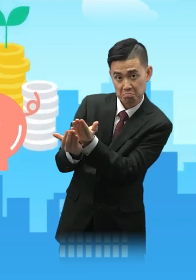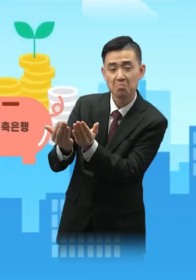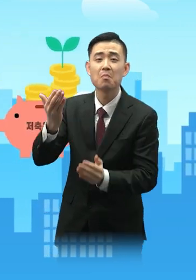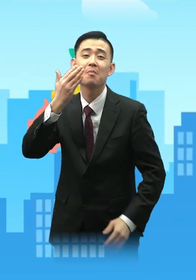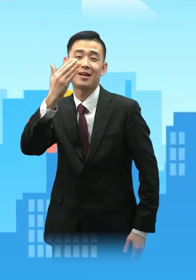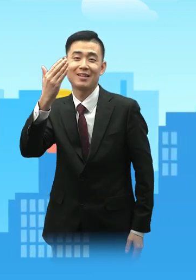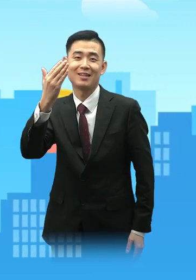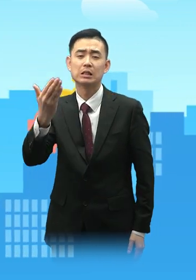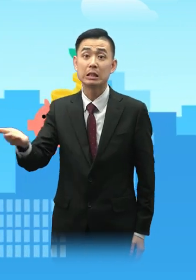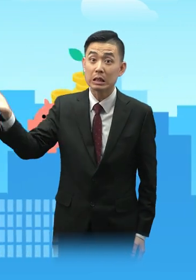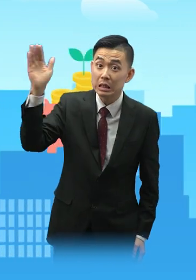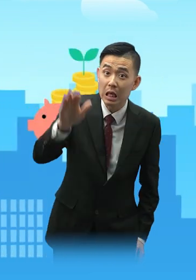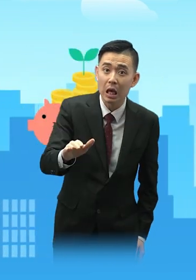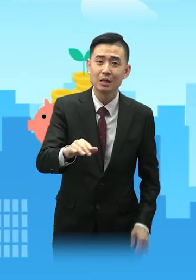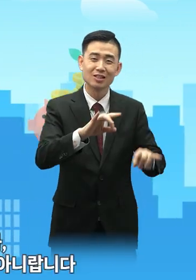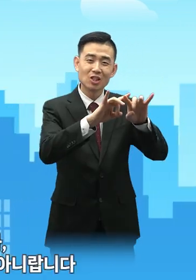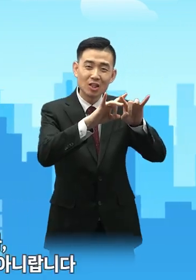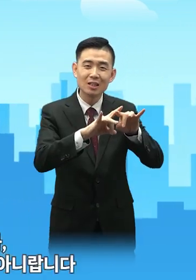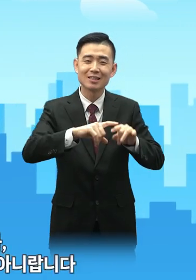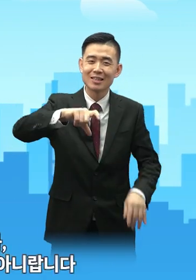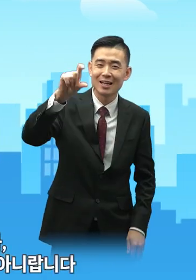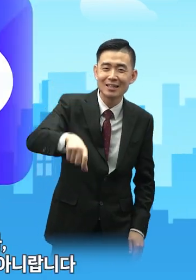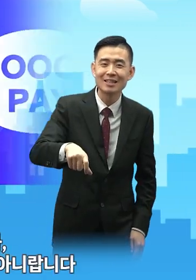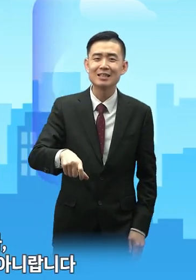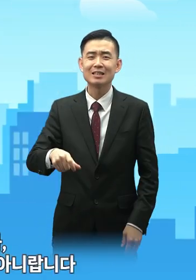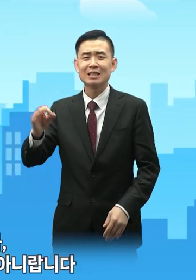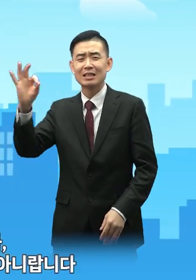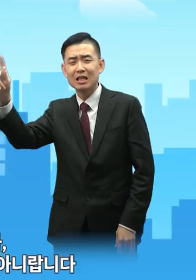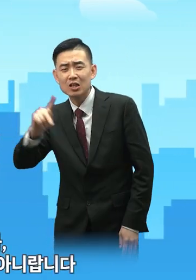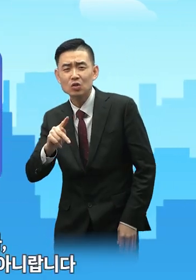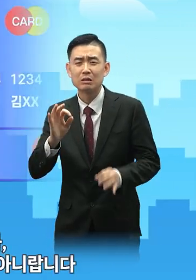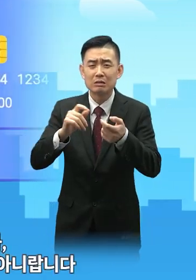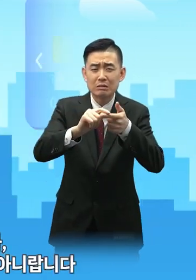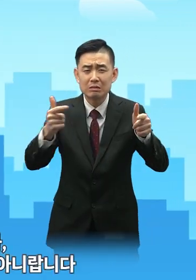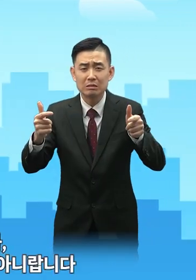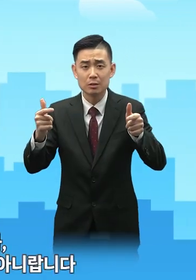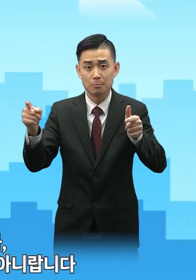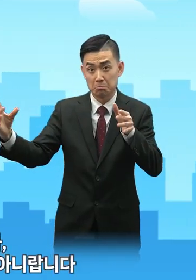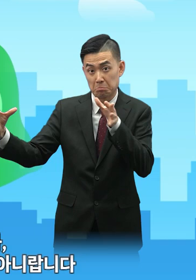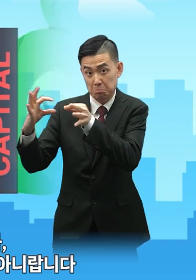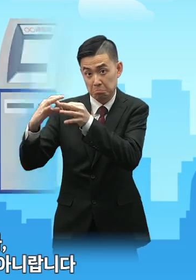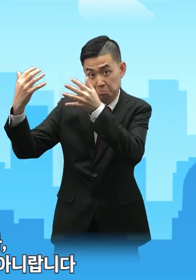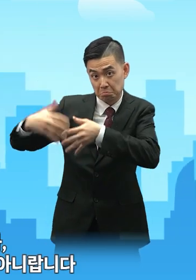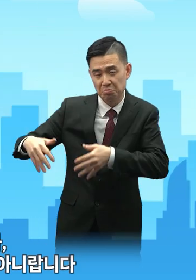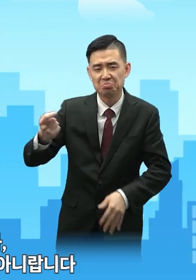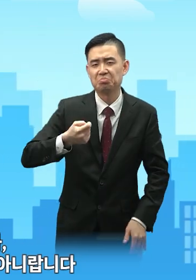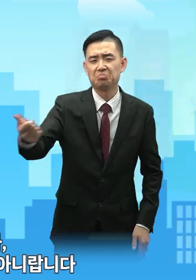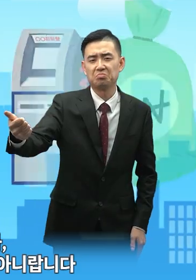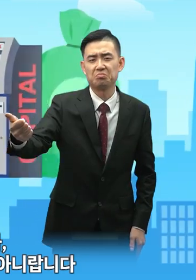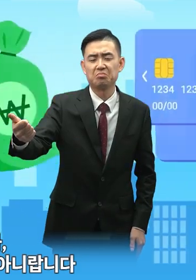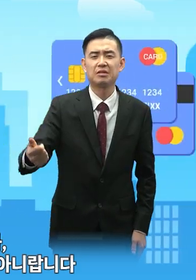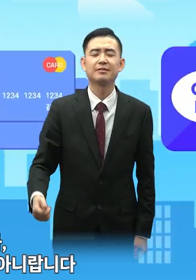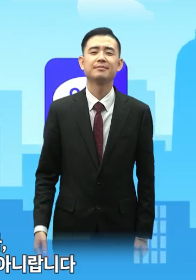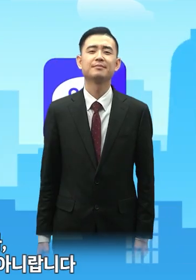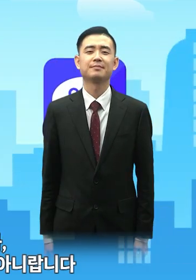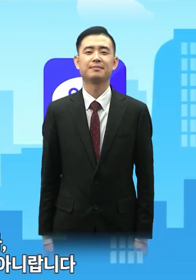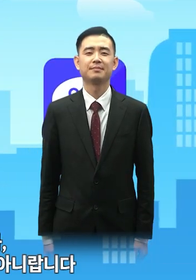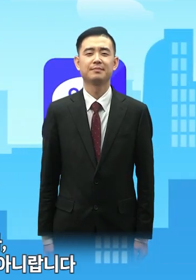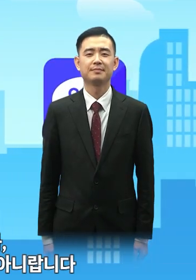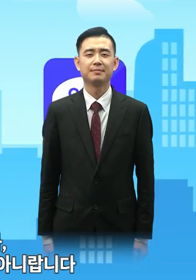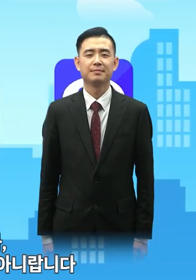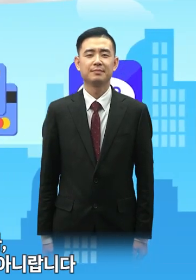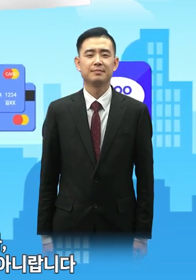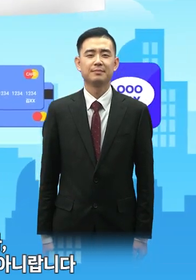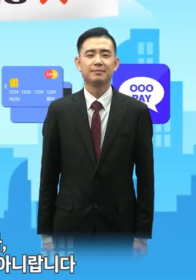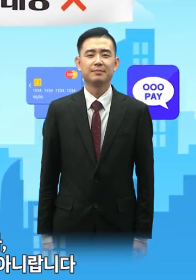보호제도의 보호 대상이에요. 하지만 전자금융업자, 카드사, 캐피탈사, 지역농협 등은 보호